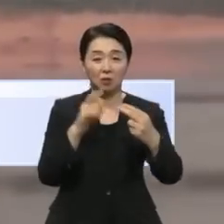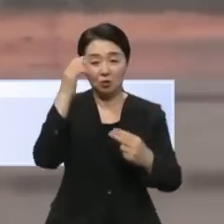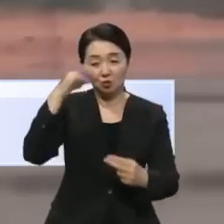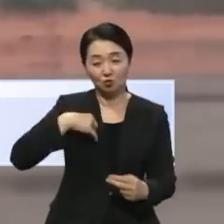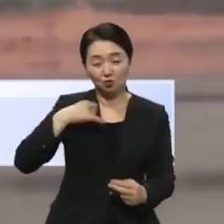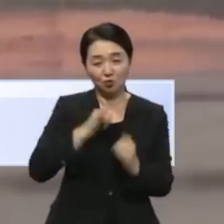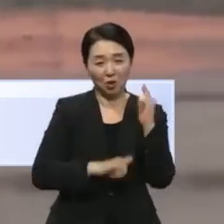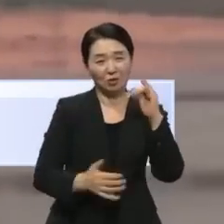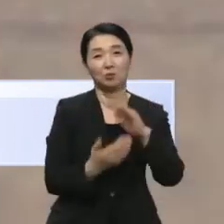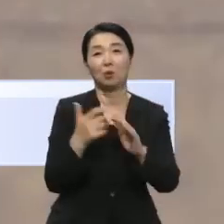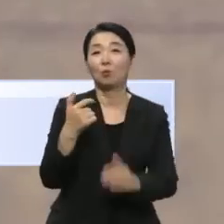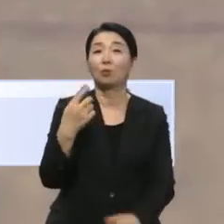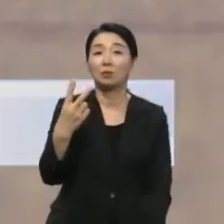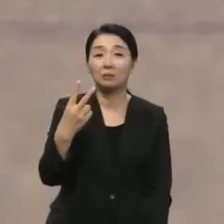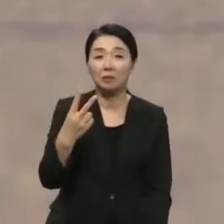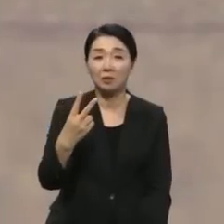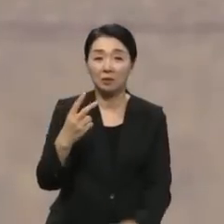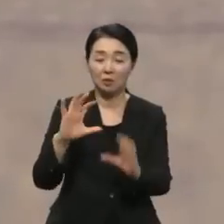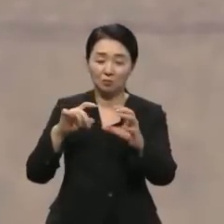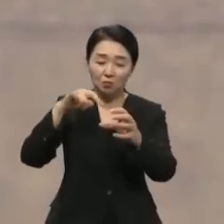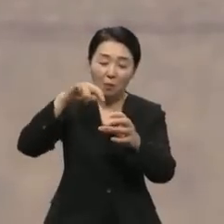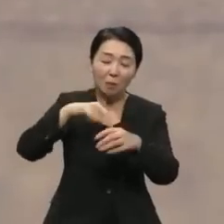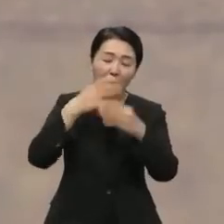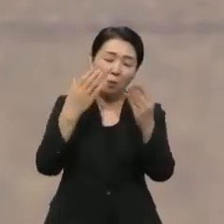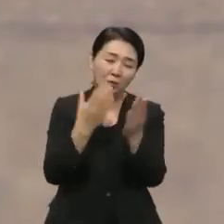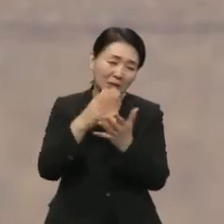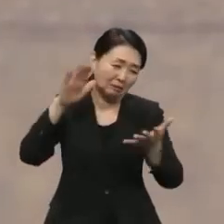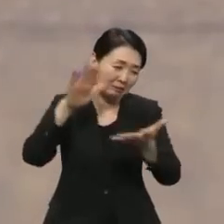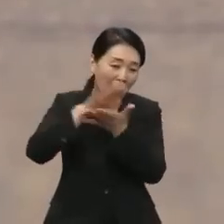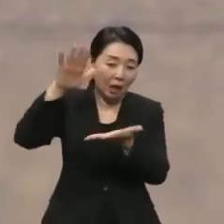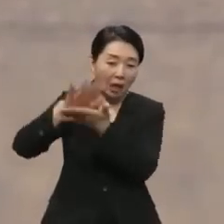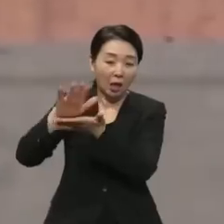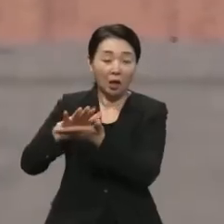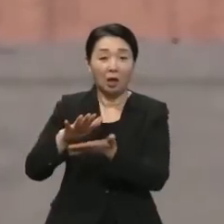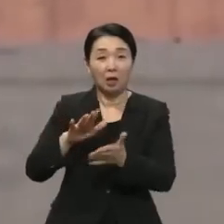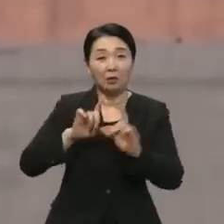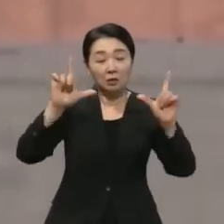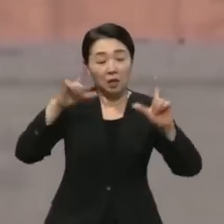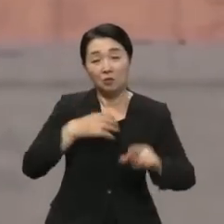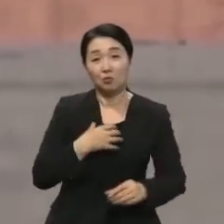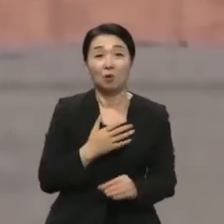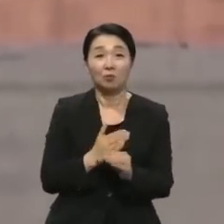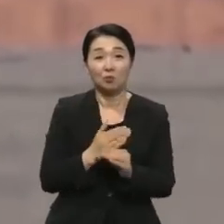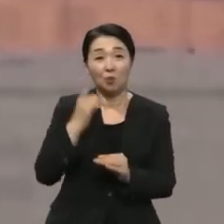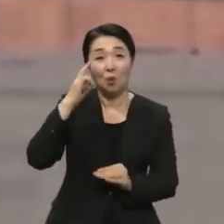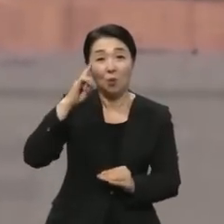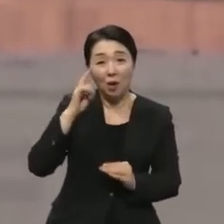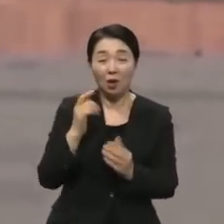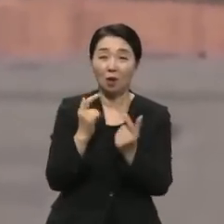뛰어넘었다고 합니다. 자, 북반구 전체가 비상인데요. 세계 기상기구는 아시아, 북미,